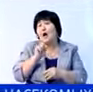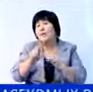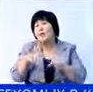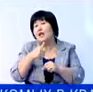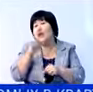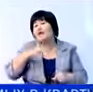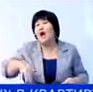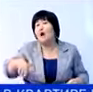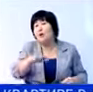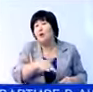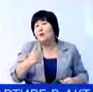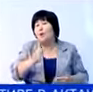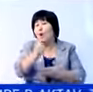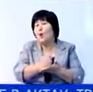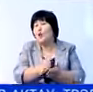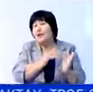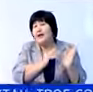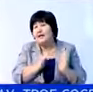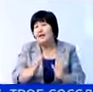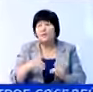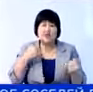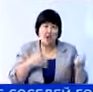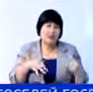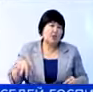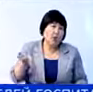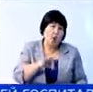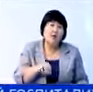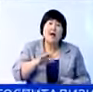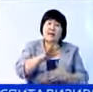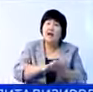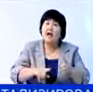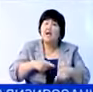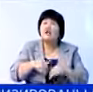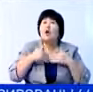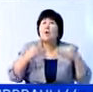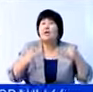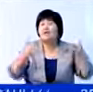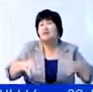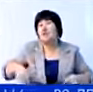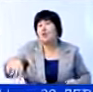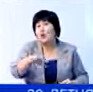главы государства по укреплению стабильности в Жамбылской области, дальнейшему продвижению региона.